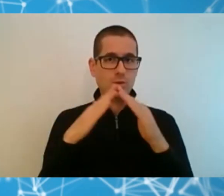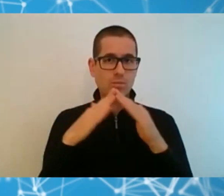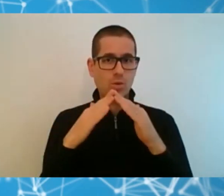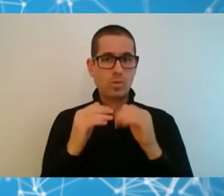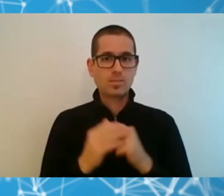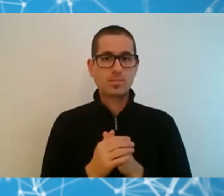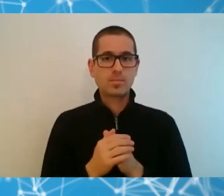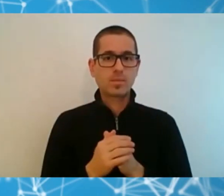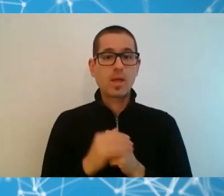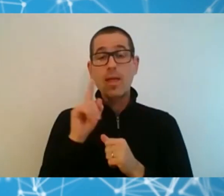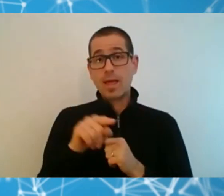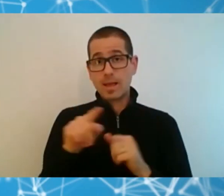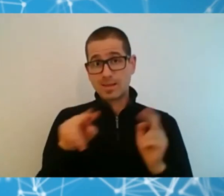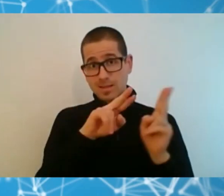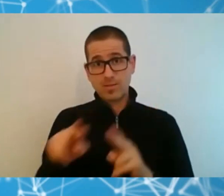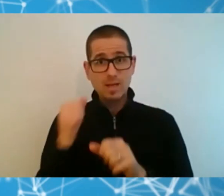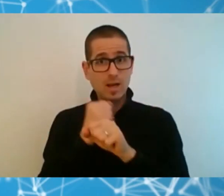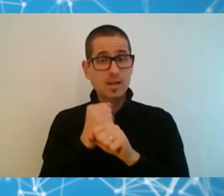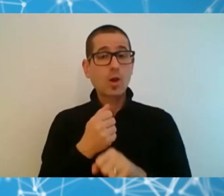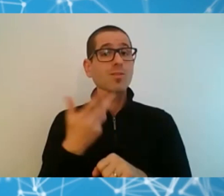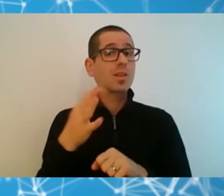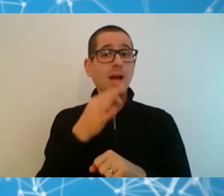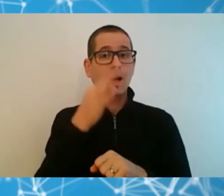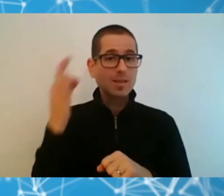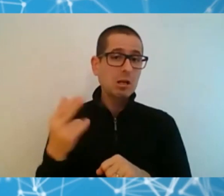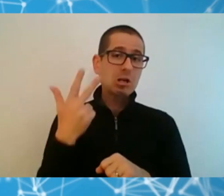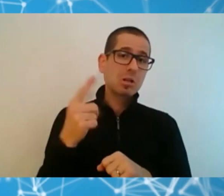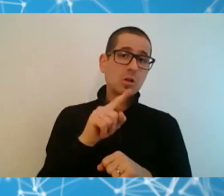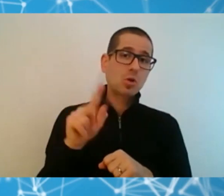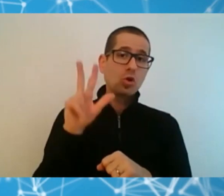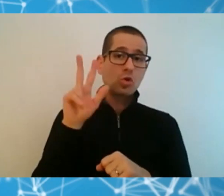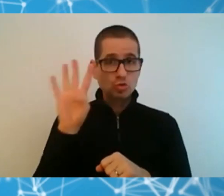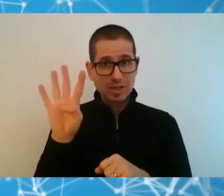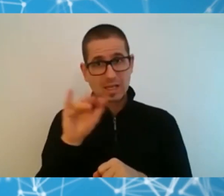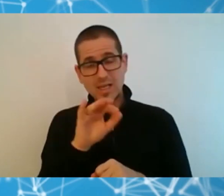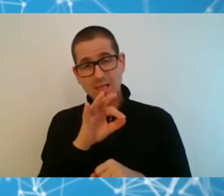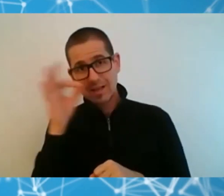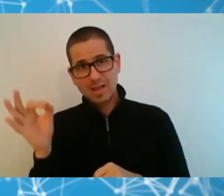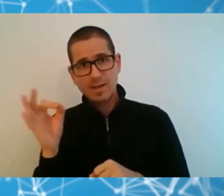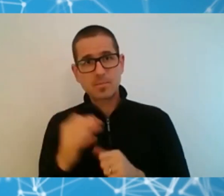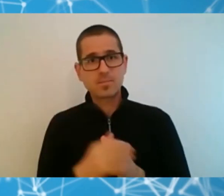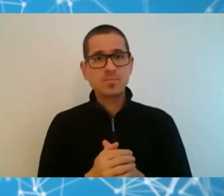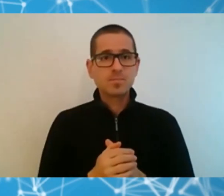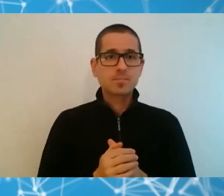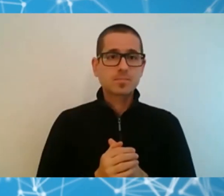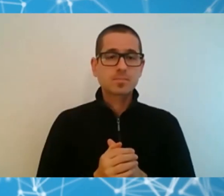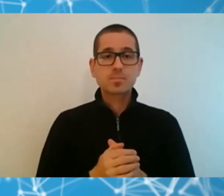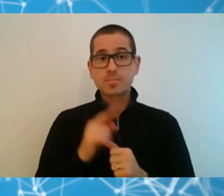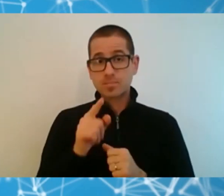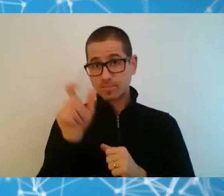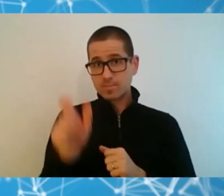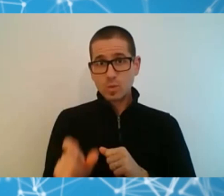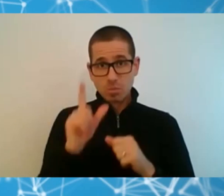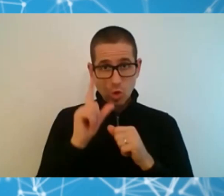domov in da se vrnejo na delo v nekaj dneh, 3 do 4 dneh? To, da gre oseba